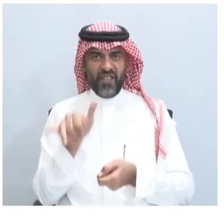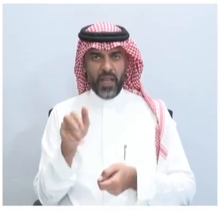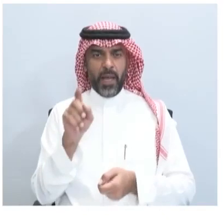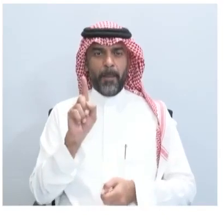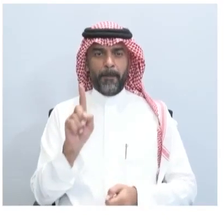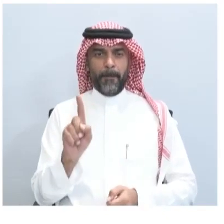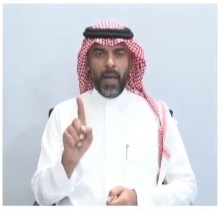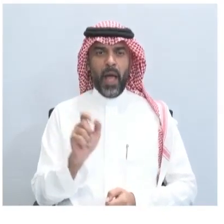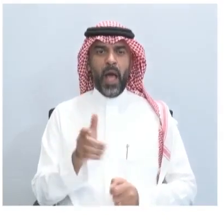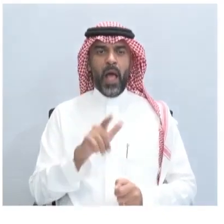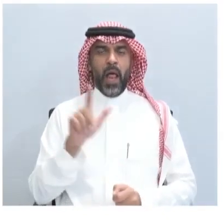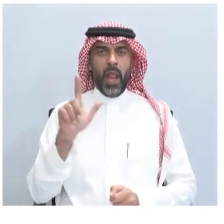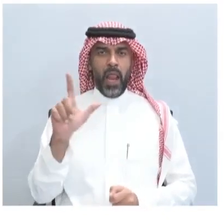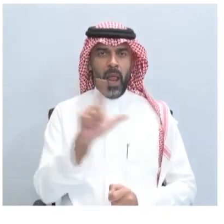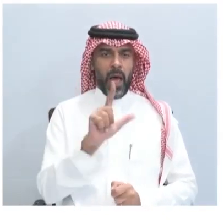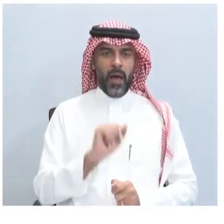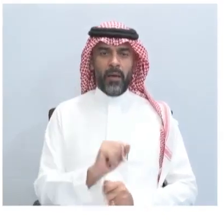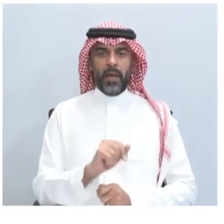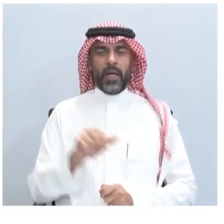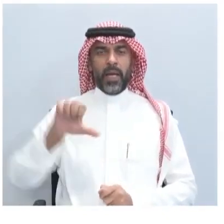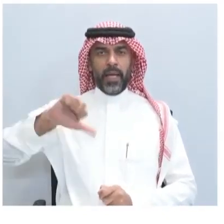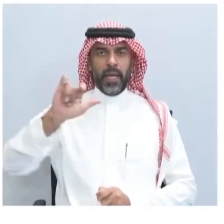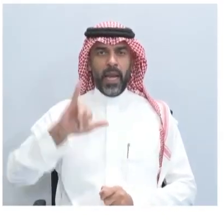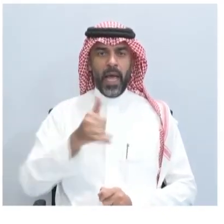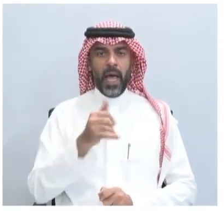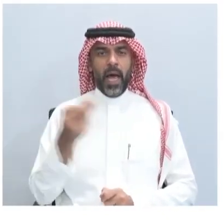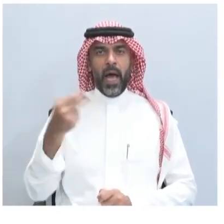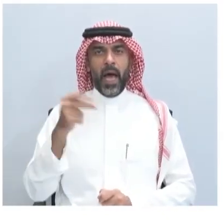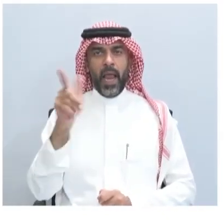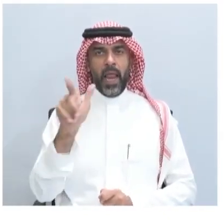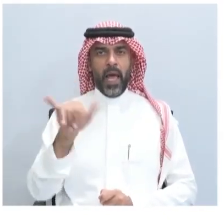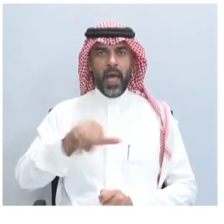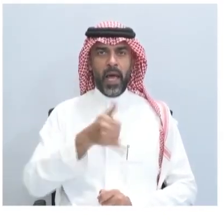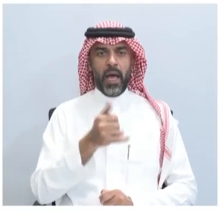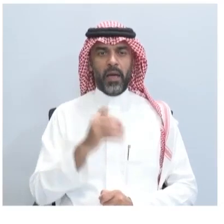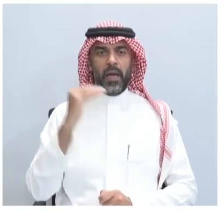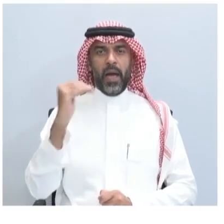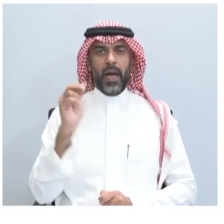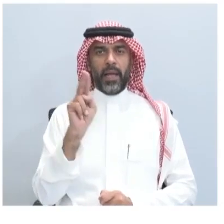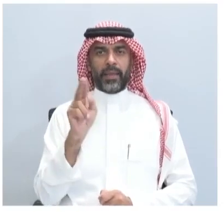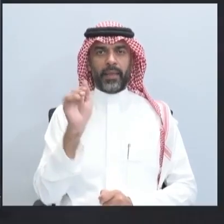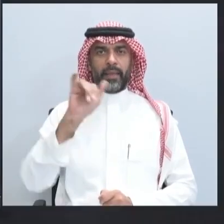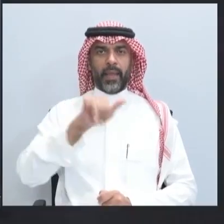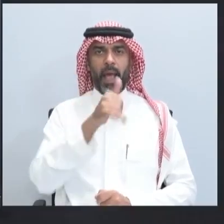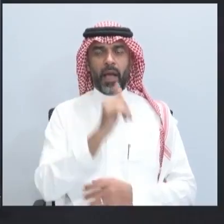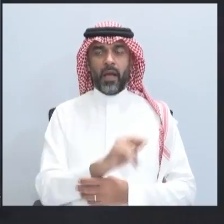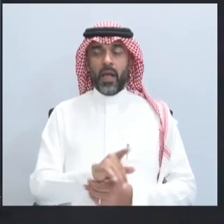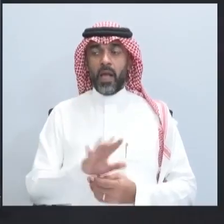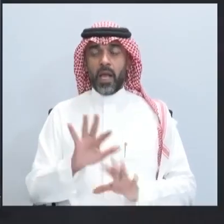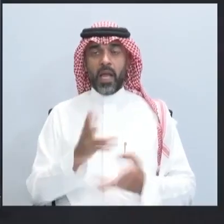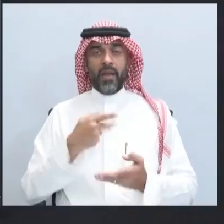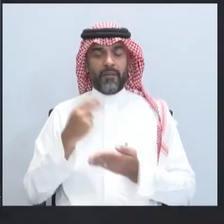اللام الى على حتى كيف نكتب ما الاستفهاميه